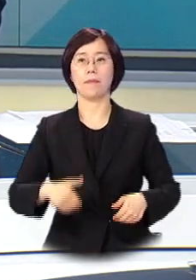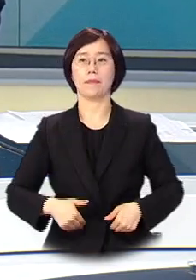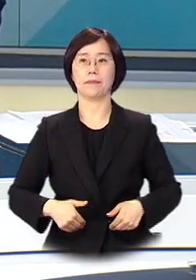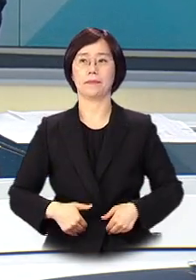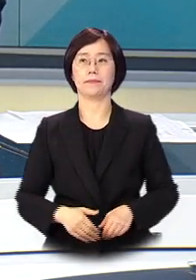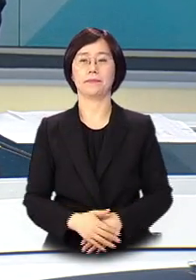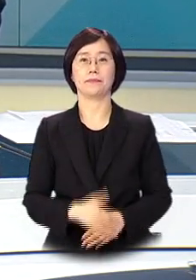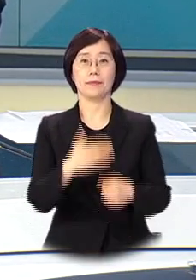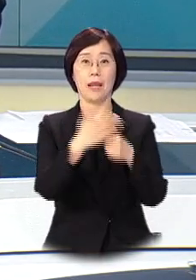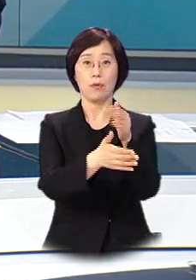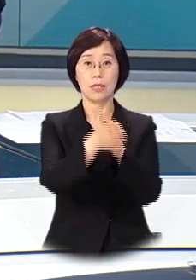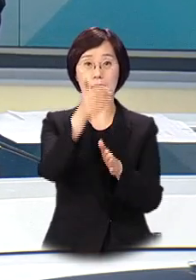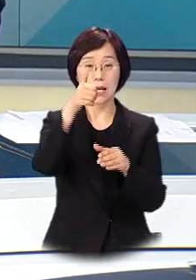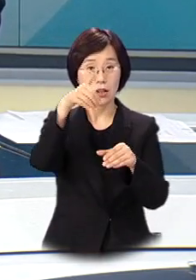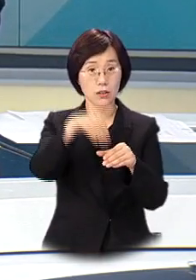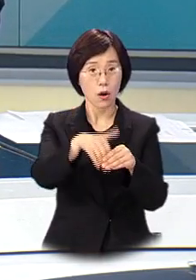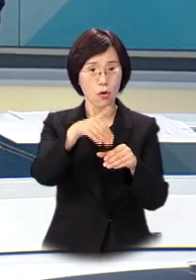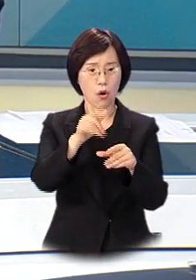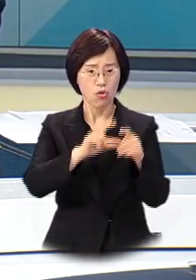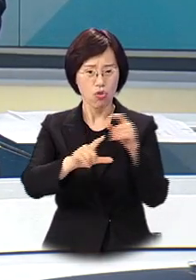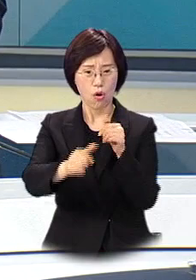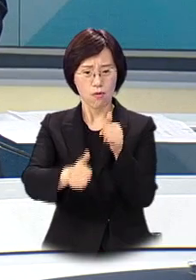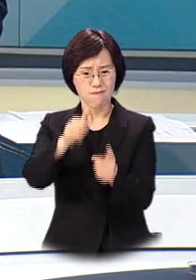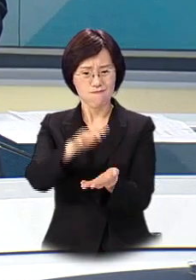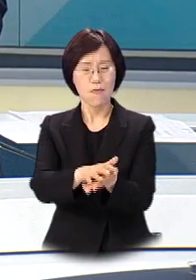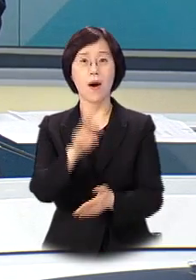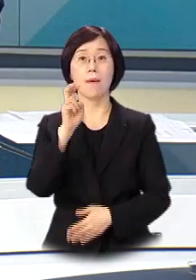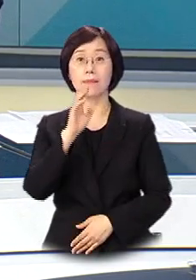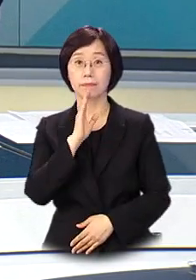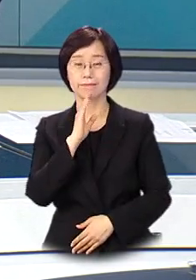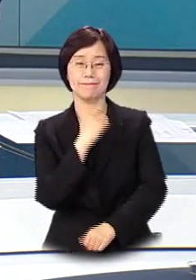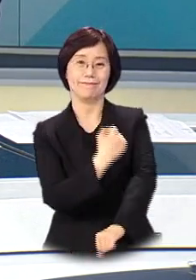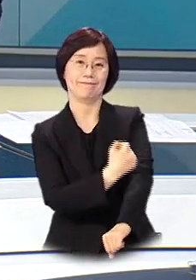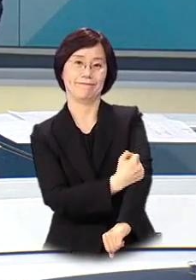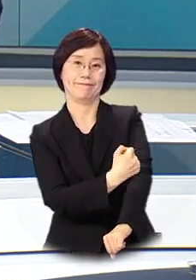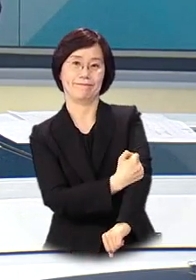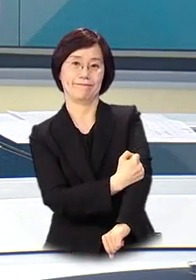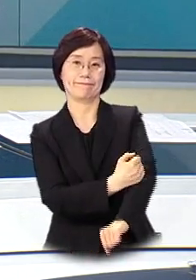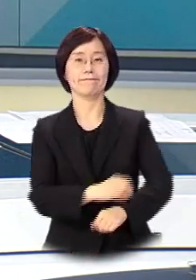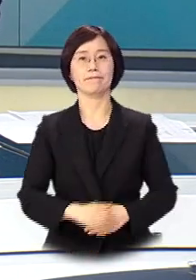대구시장 선거전이 더욱 치열해질 것 같습니다. 김 기자 수고했습니다. 네.